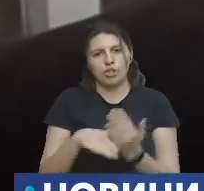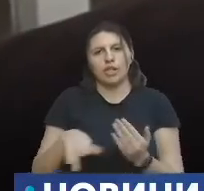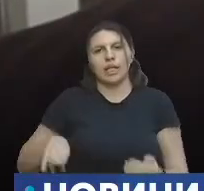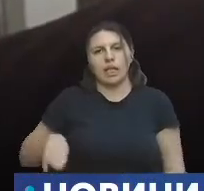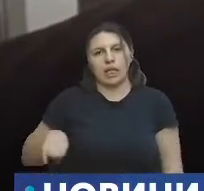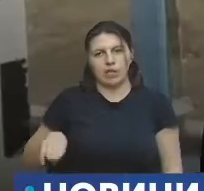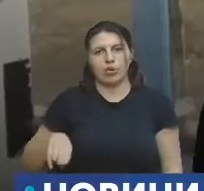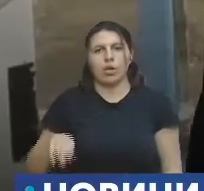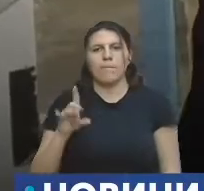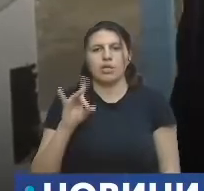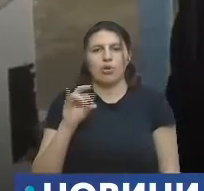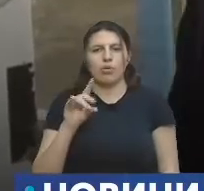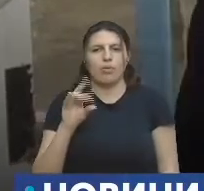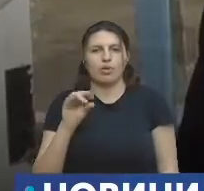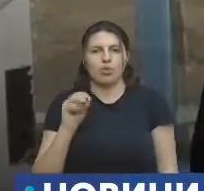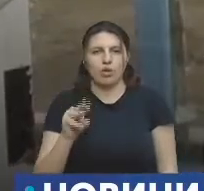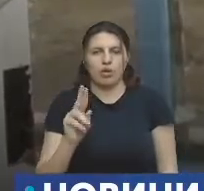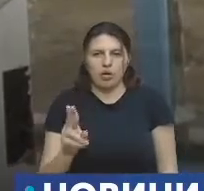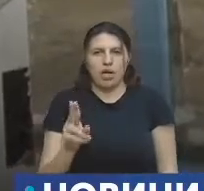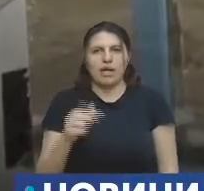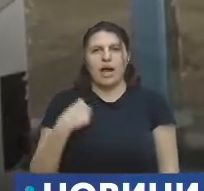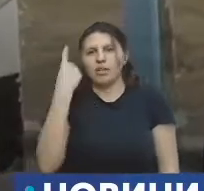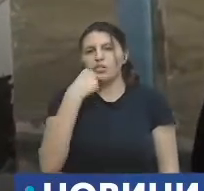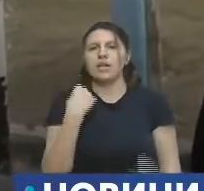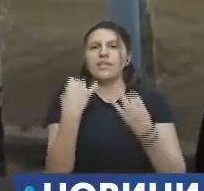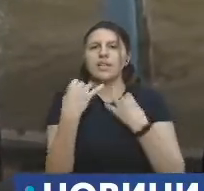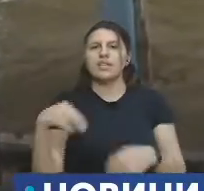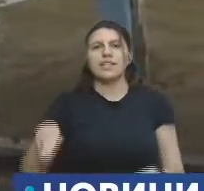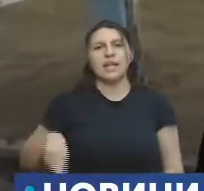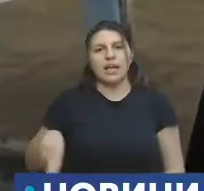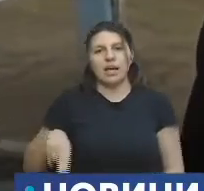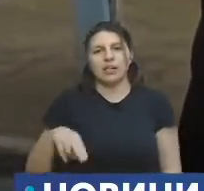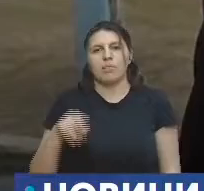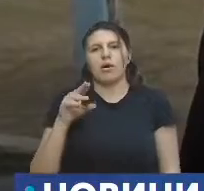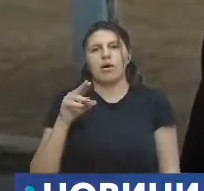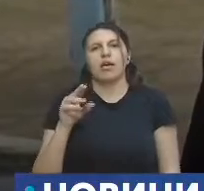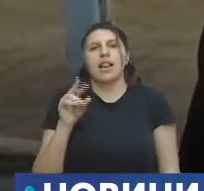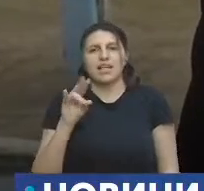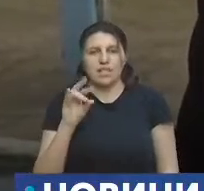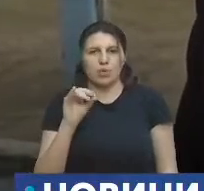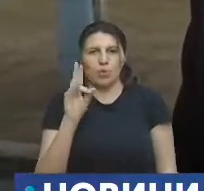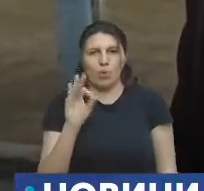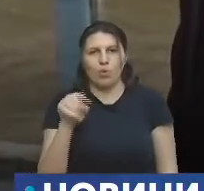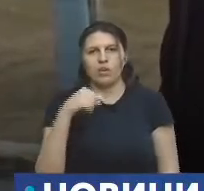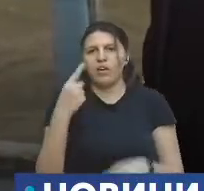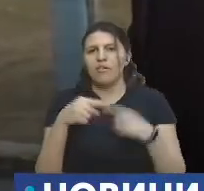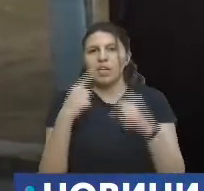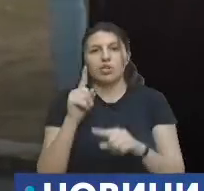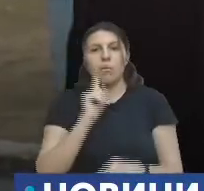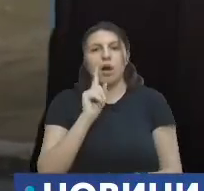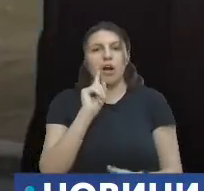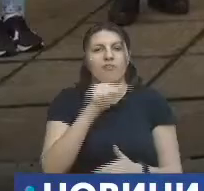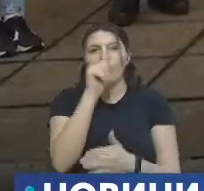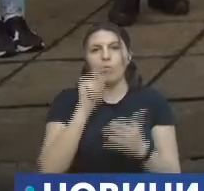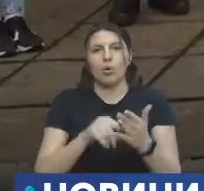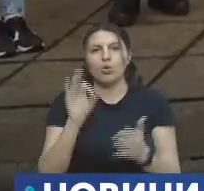Петро Клопотюк. Я лично розмовляв з директором Лисенко Ніколай Анатольович. Він сказав, що питання про закриття шахти не стоїть.